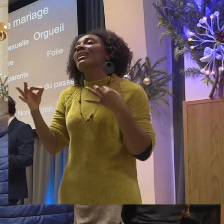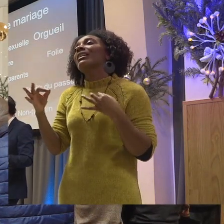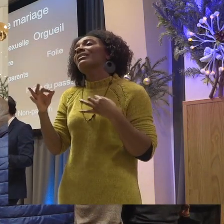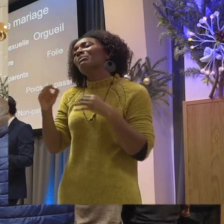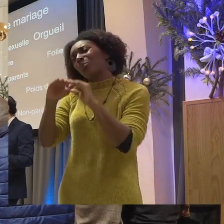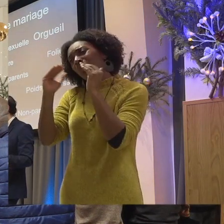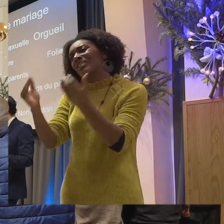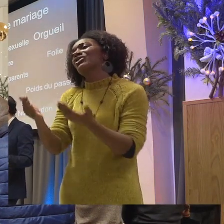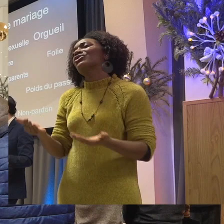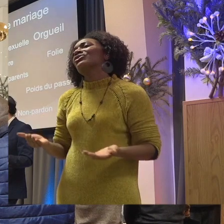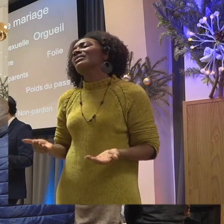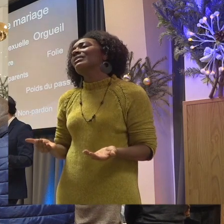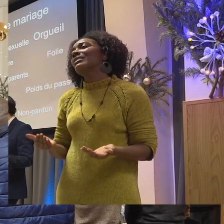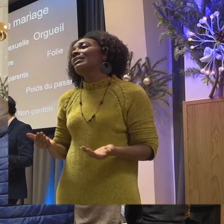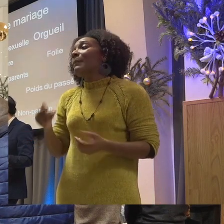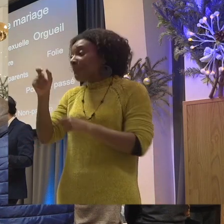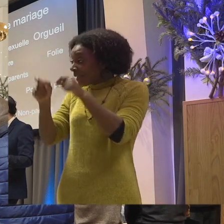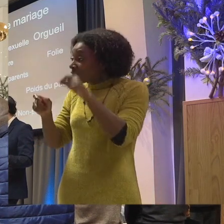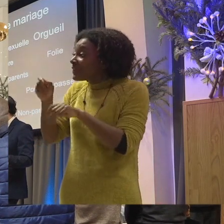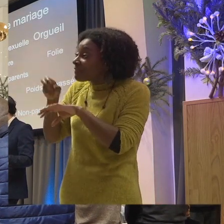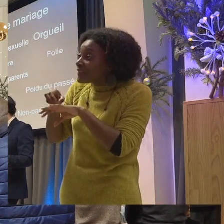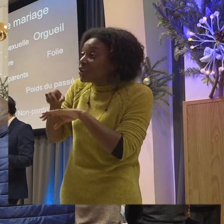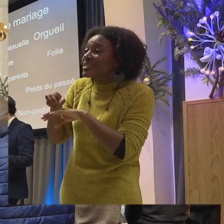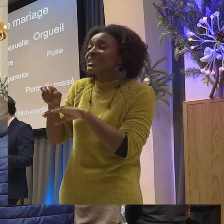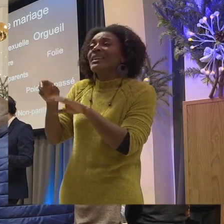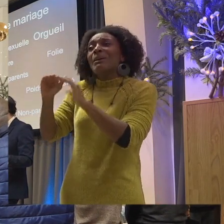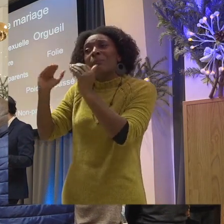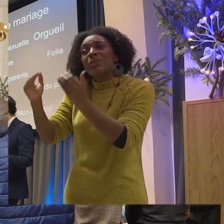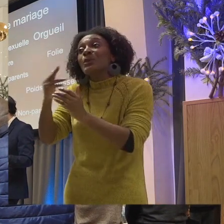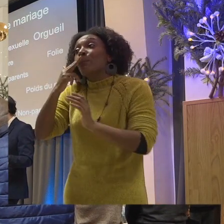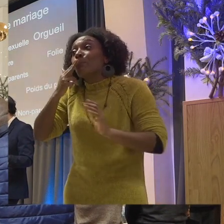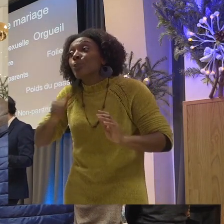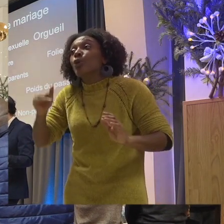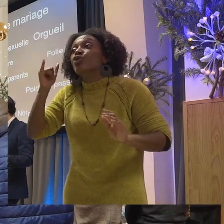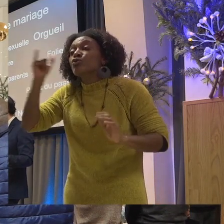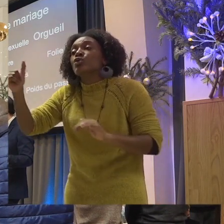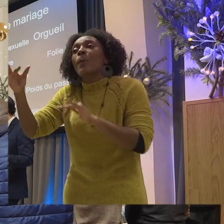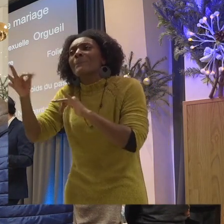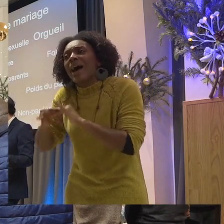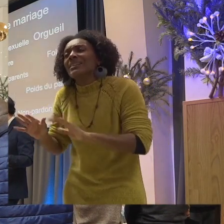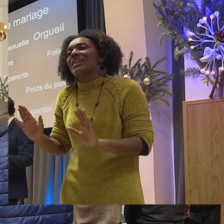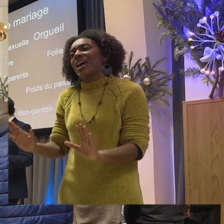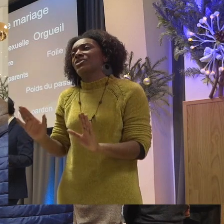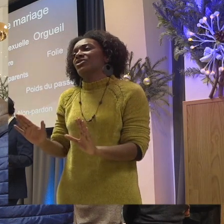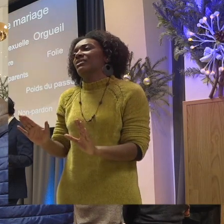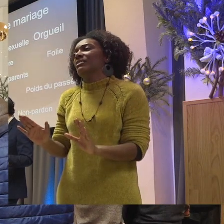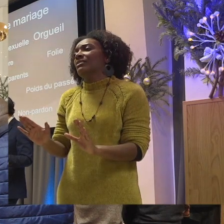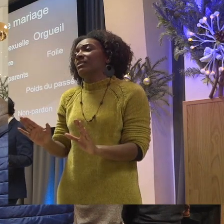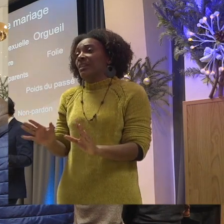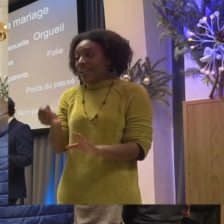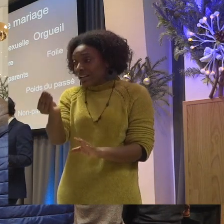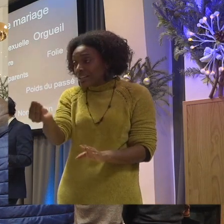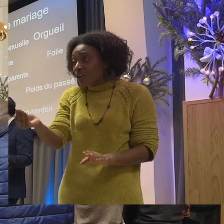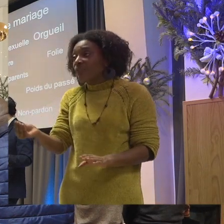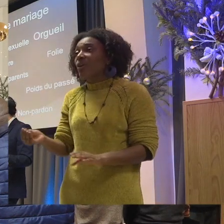parole. Garde celles et ceux qui sont fiancés. Garde-les purs, Seigneur, jusqu'à leur union, Seigneur, mon Dieu. Loué sois-tu, Père. Garde les enfants, Seigneur, que chaque couple